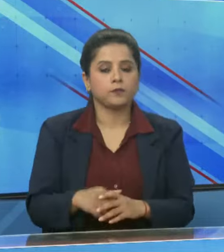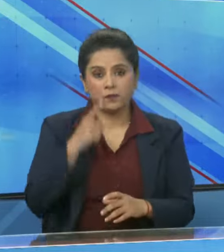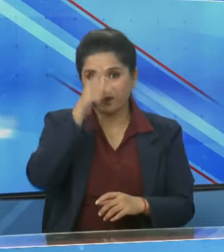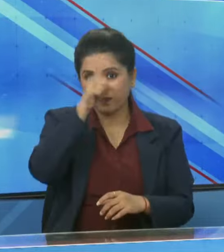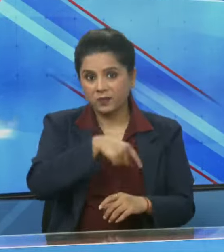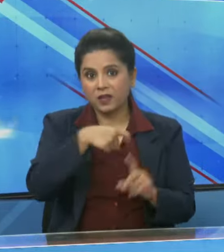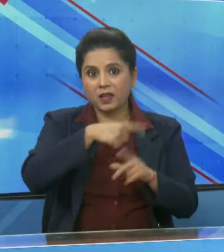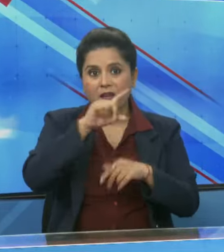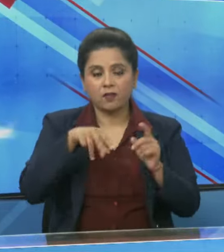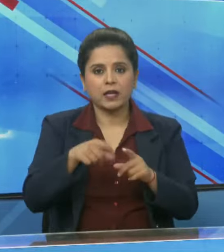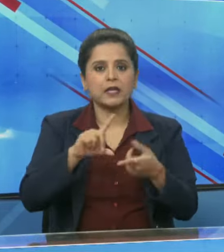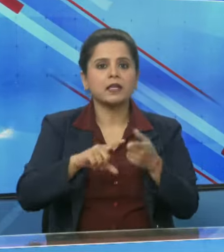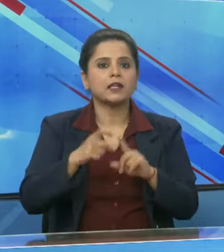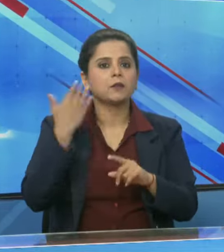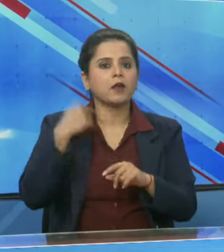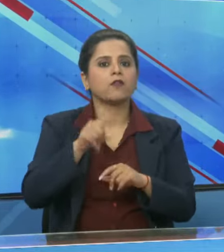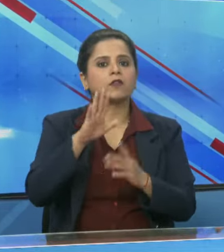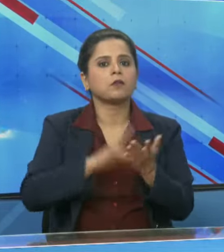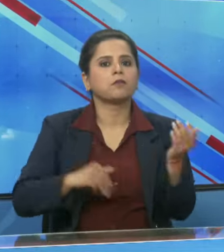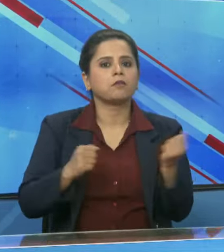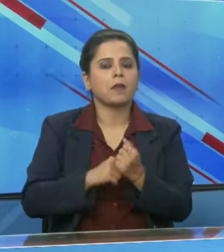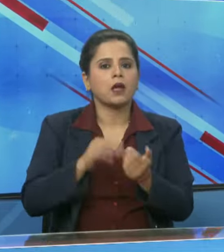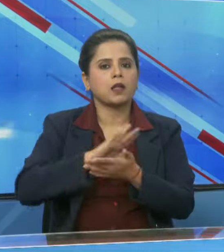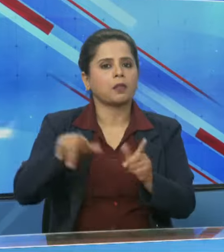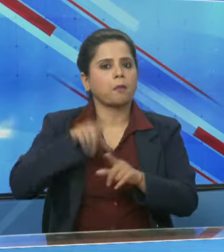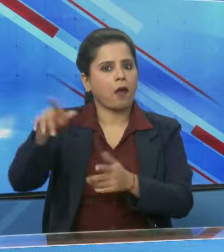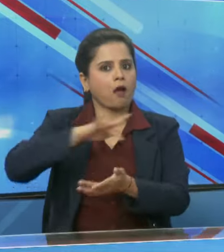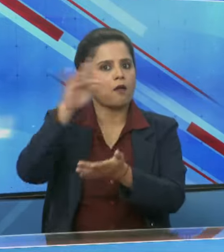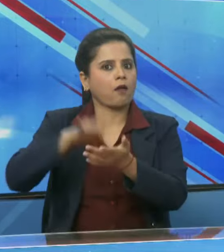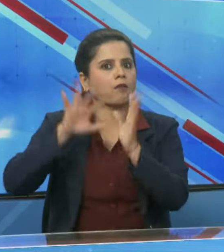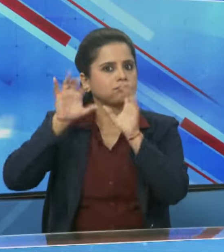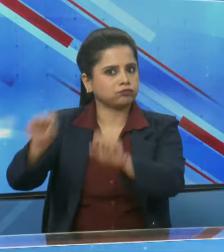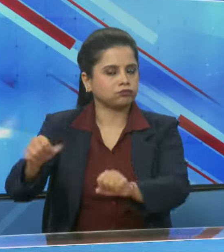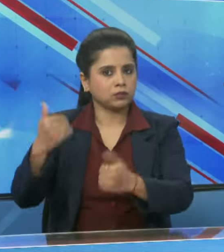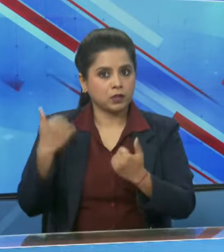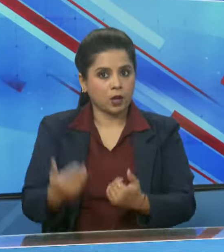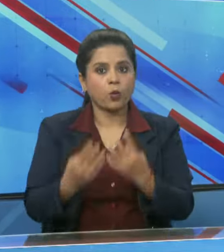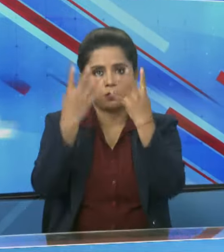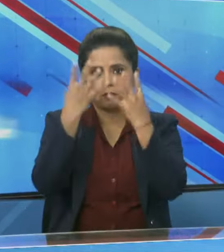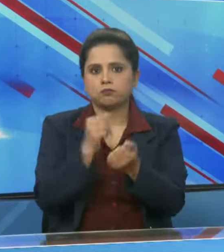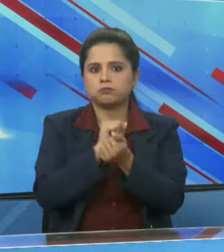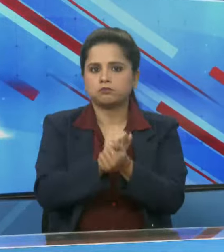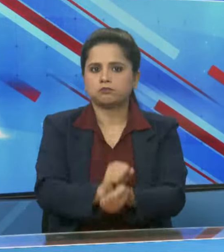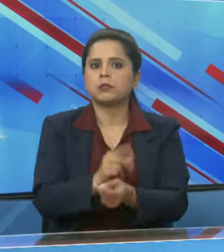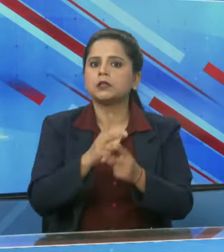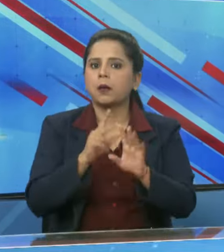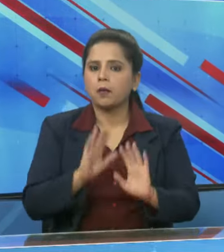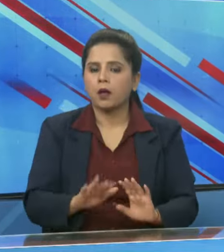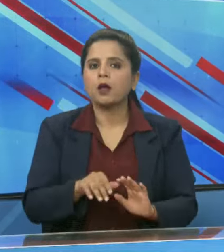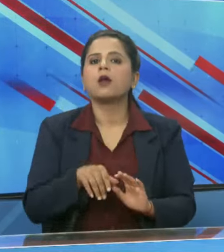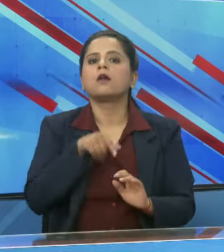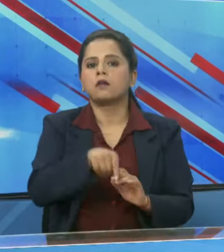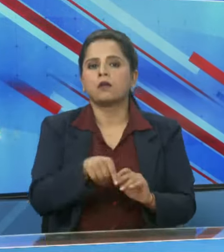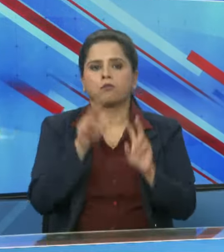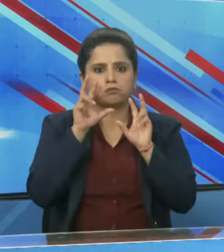कविता को ईडी ने 15 मार्च को हैदराबाद से गिरफ्तार किया था। फिलहाल वे तिहाड़ जेल में बंद हैं और न्यायिक हिरासत में